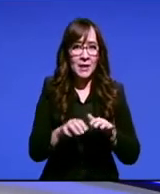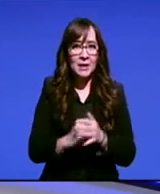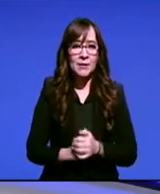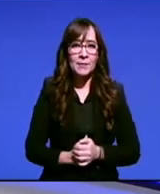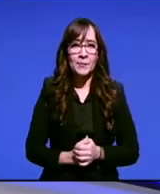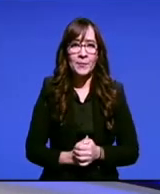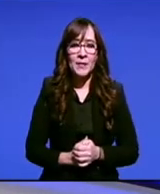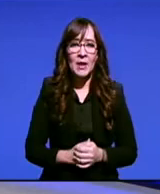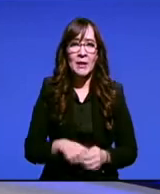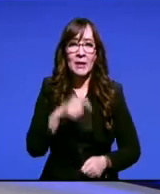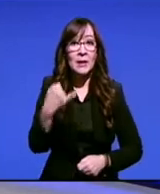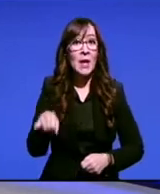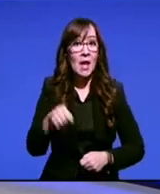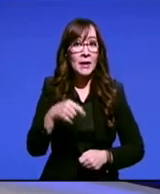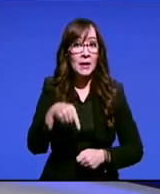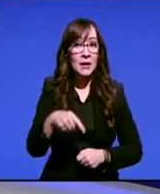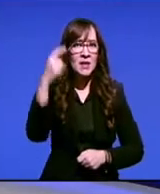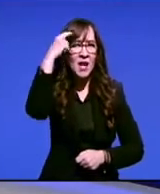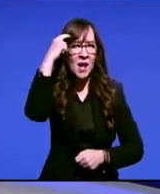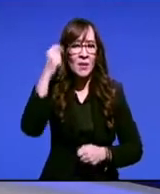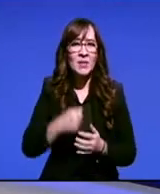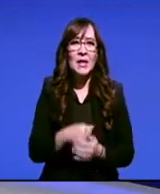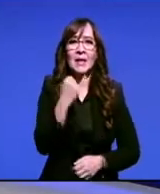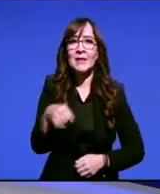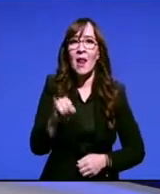Law. Kesalahan ini dianggap sebagai human error.